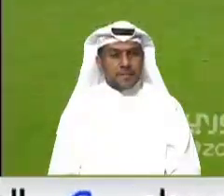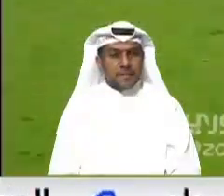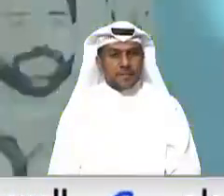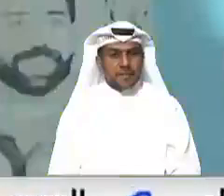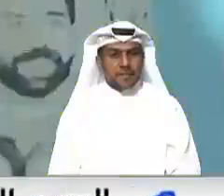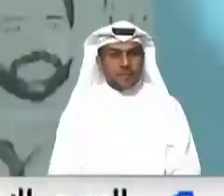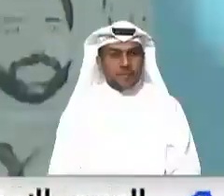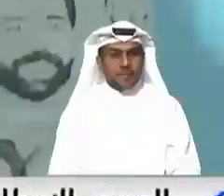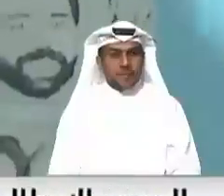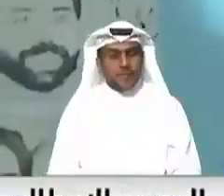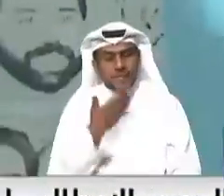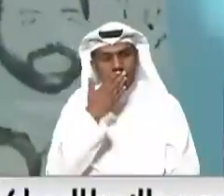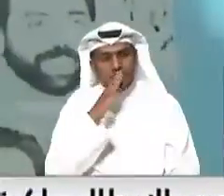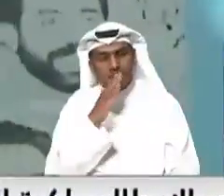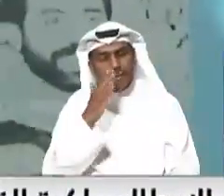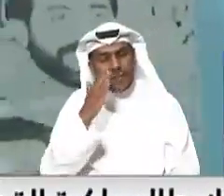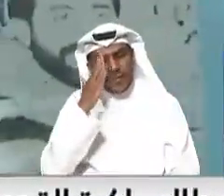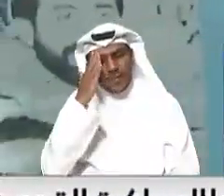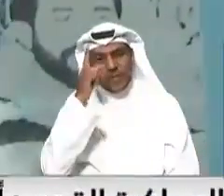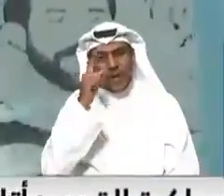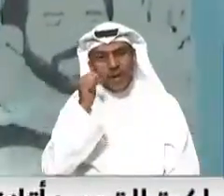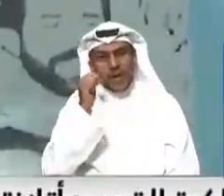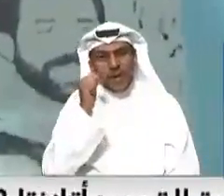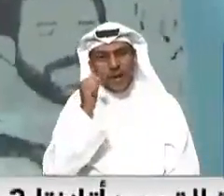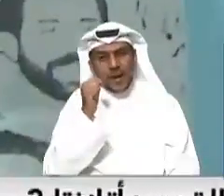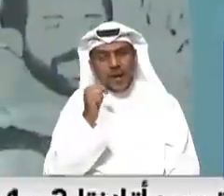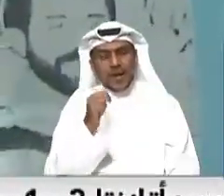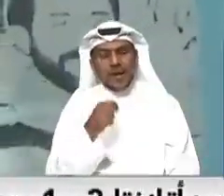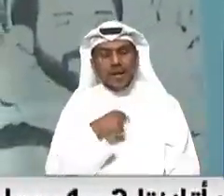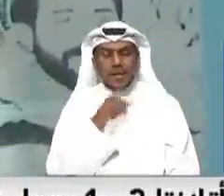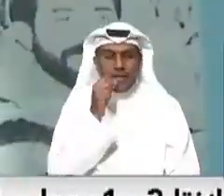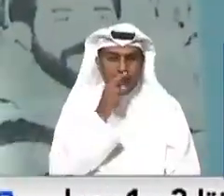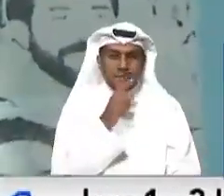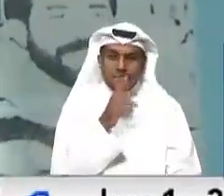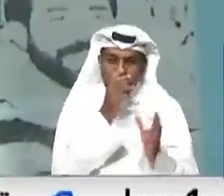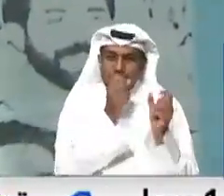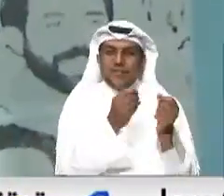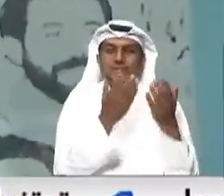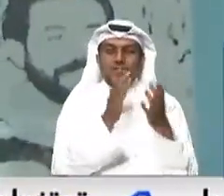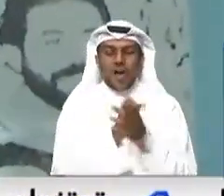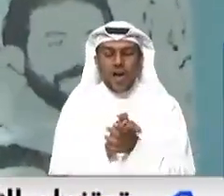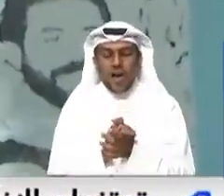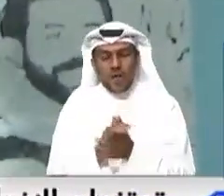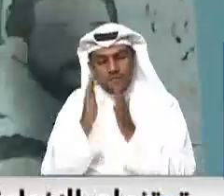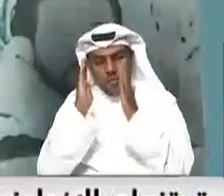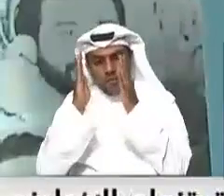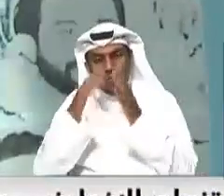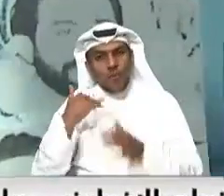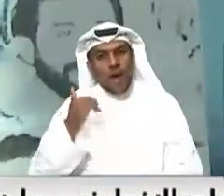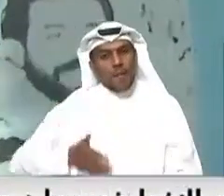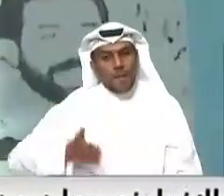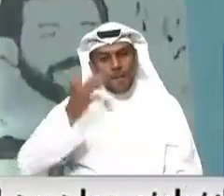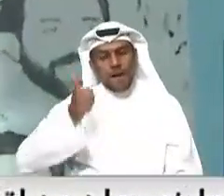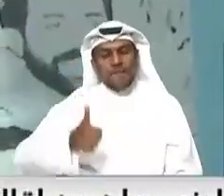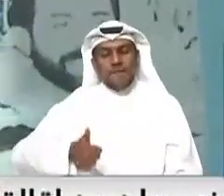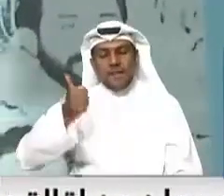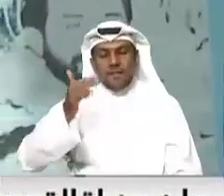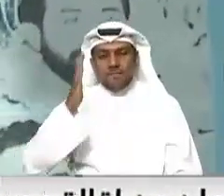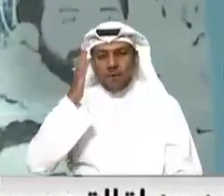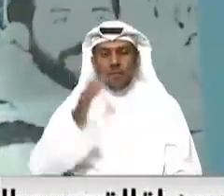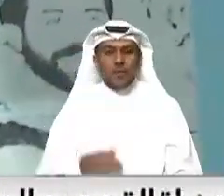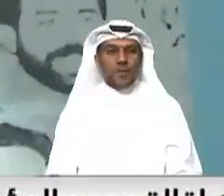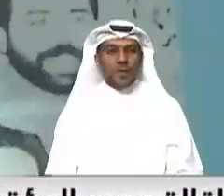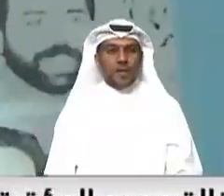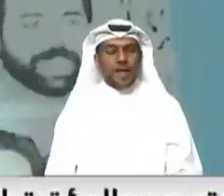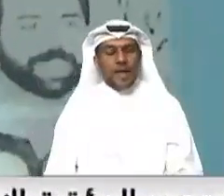ربي لك الحمد على الفوزه بارك للجميع الامه العرباويه هارده اخواننا السالميه عاده يعني هل المباريات لابد